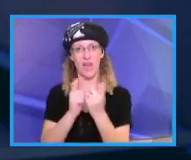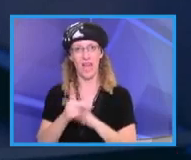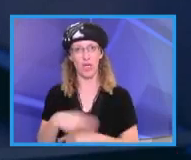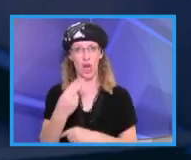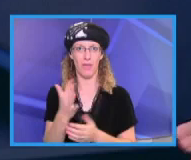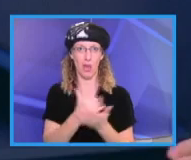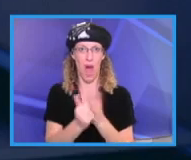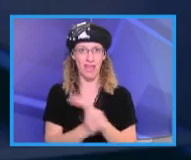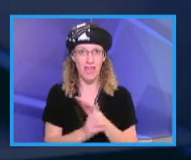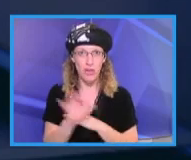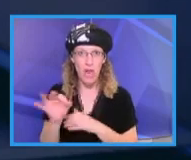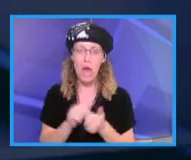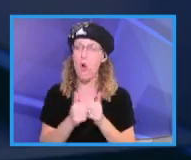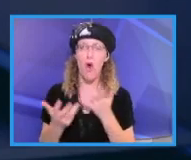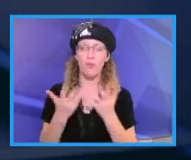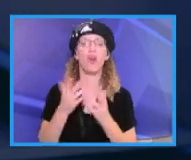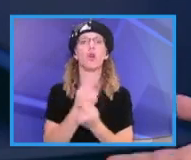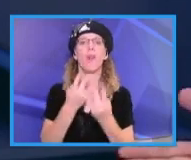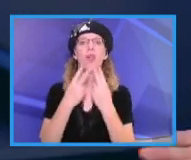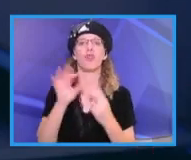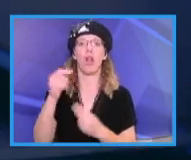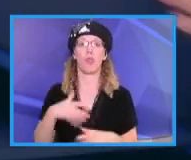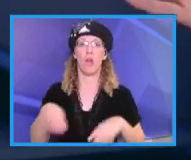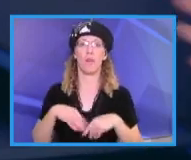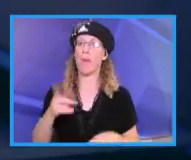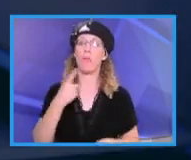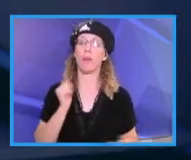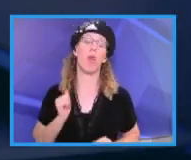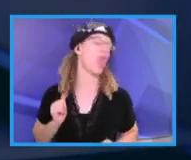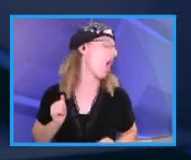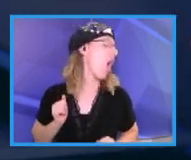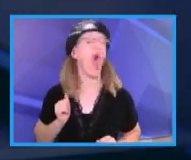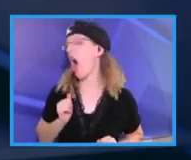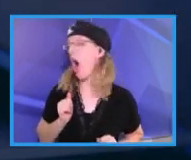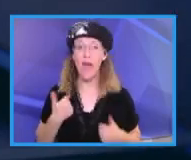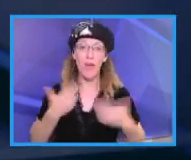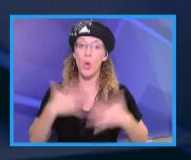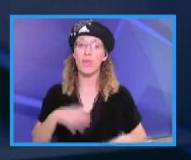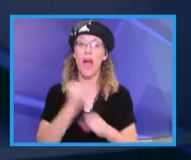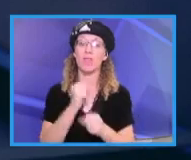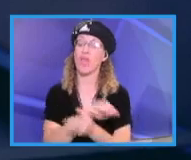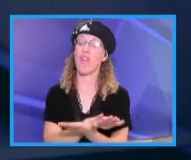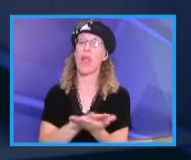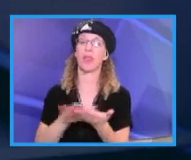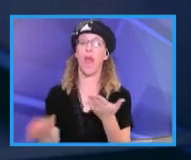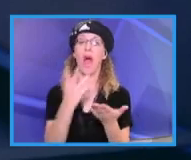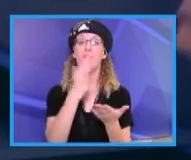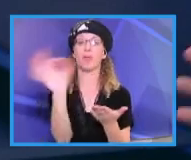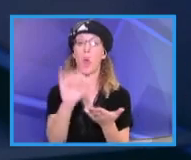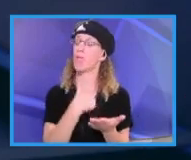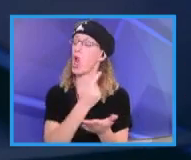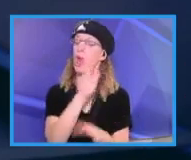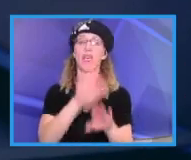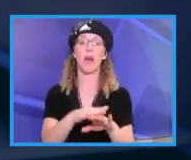המקור ההכנסה שלהם. כל פתרון שלו אנחנו מוכנים, אבל מה הם באים ואומרים? לא, אנחנו רוצים לעשות פלט 45%, אנחנו לא ניגע